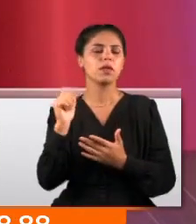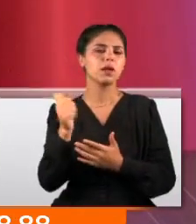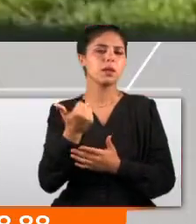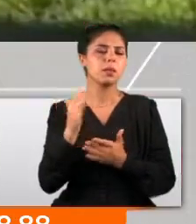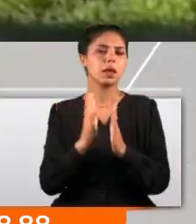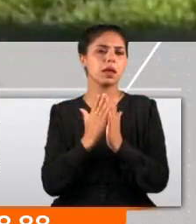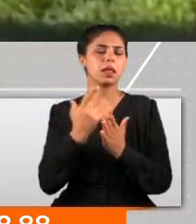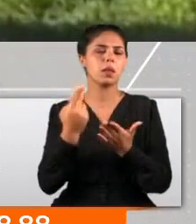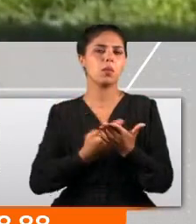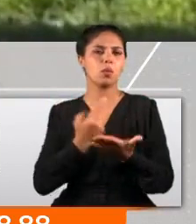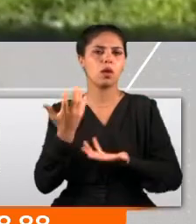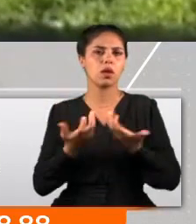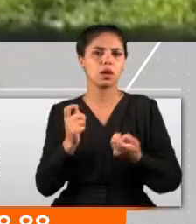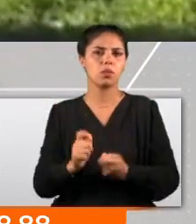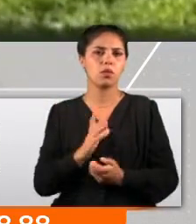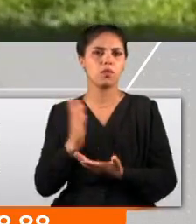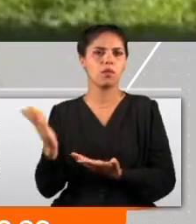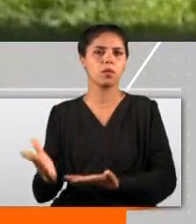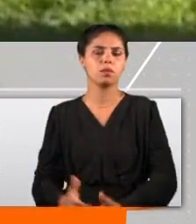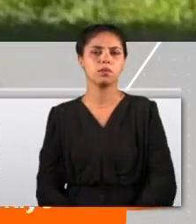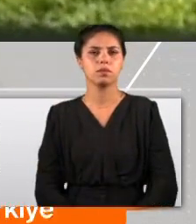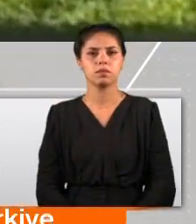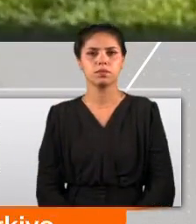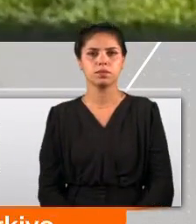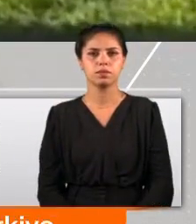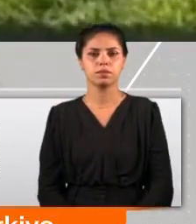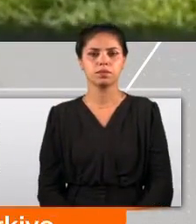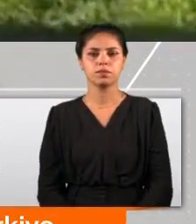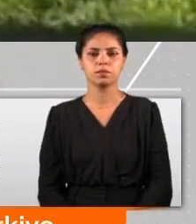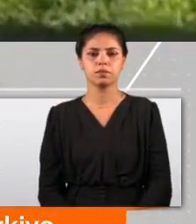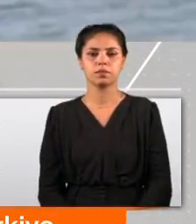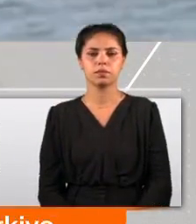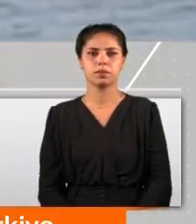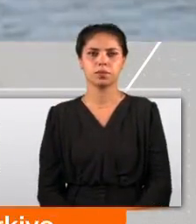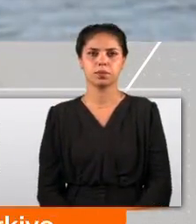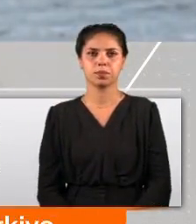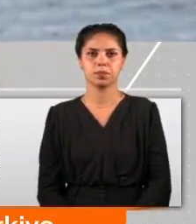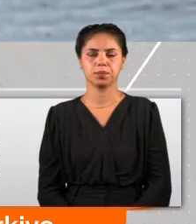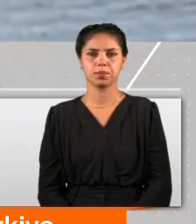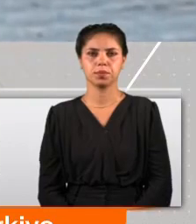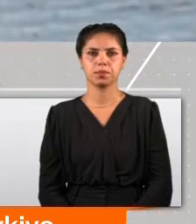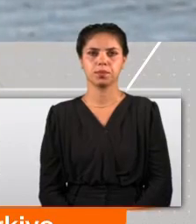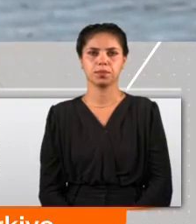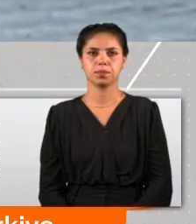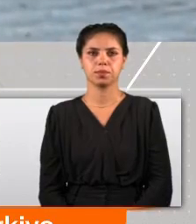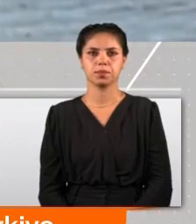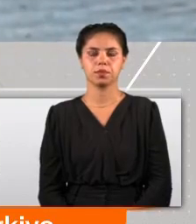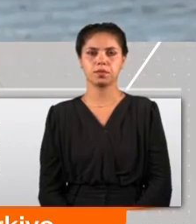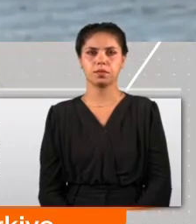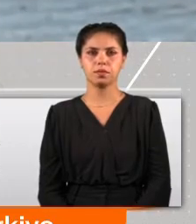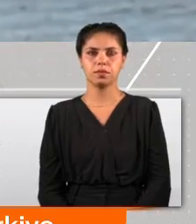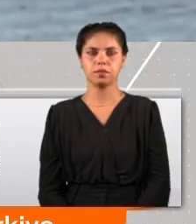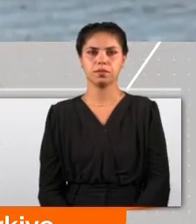fikir özgürlüğü kılıfı altında buna izin verenler, bu alçaklığa göz yumanlar da